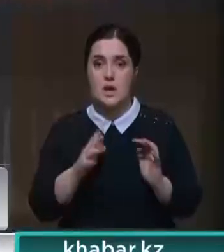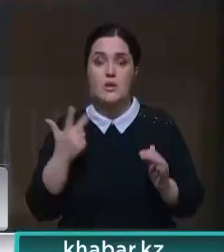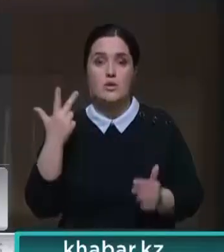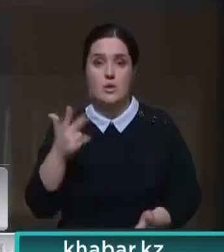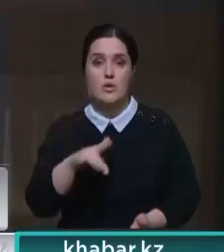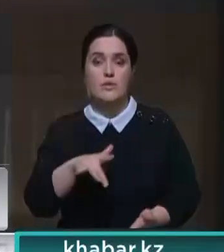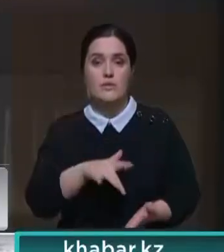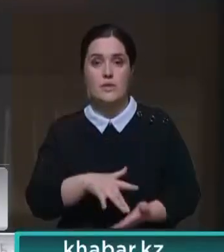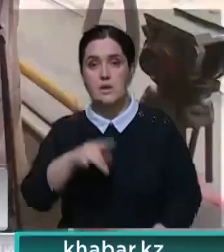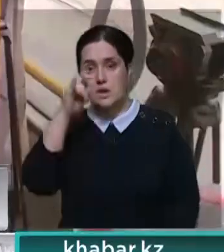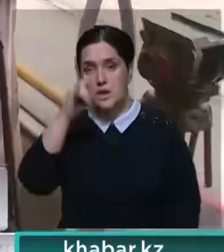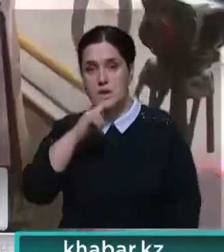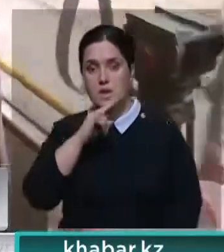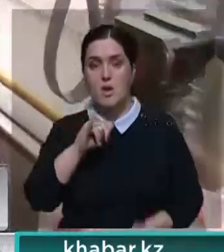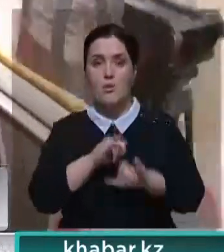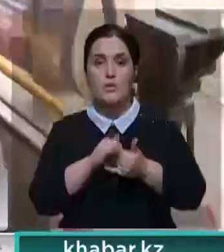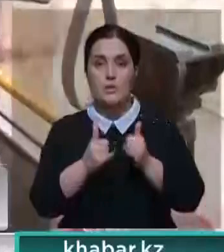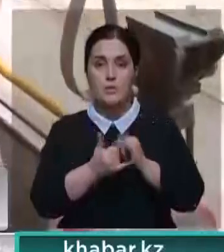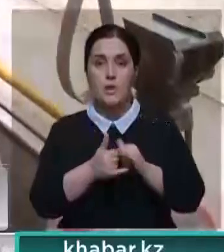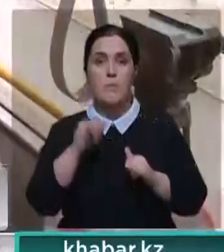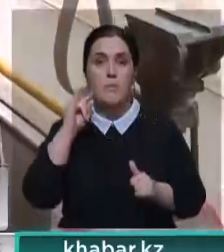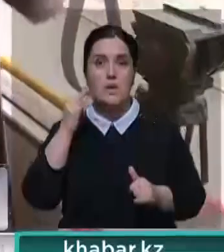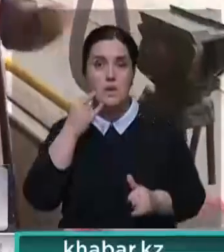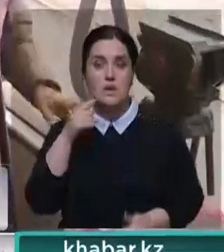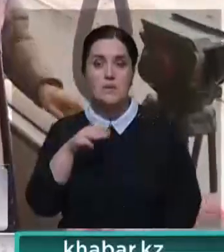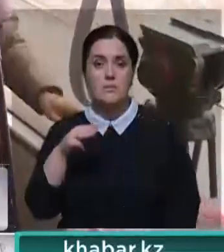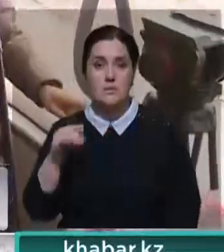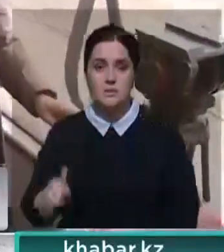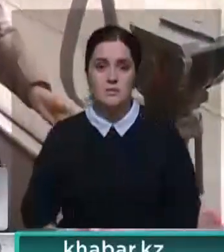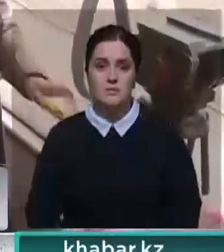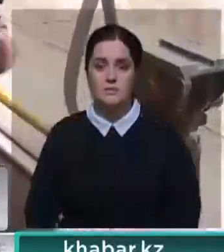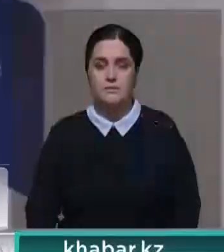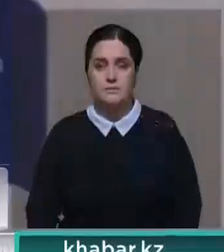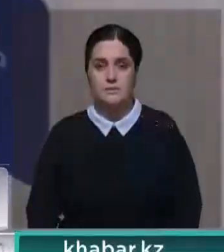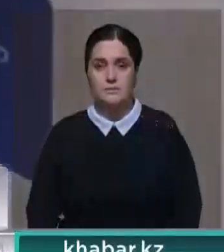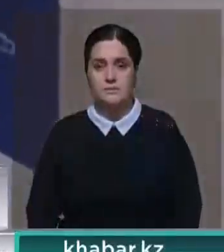парки сохранились лишь в 3 городах Казахстана. Усть-Каменогорске, Павлодаре и Темиртау.